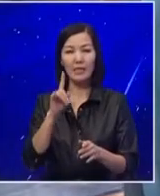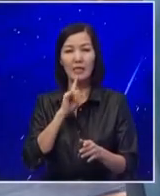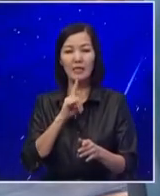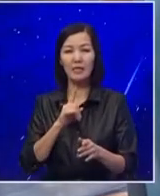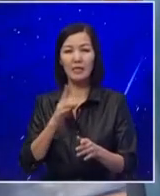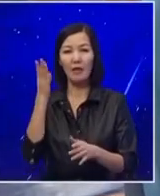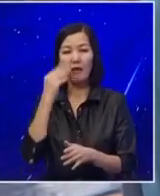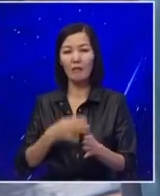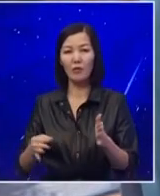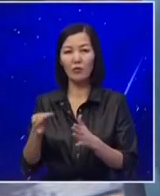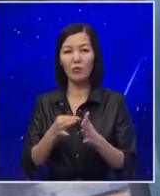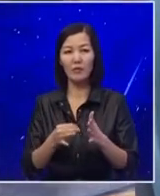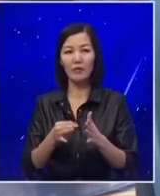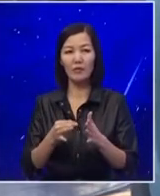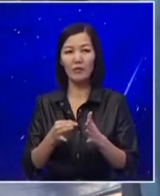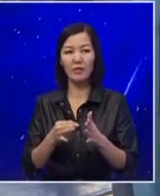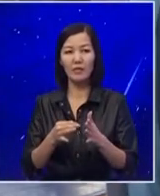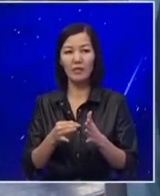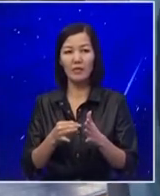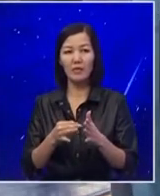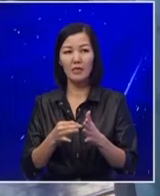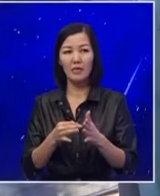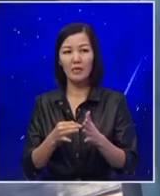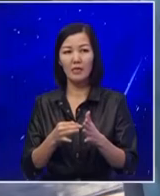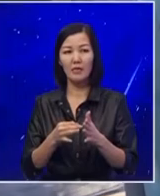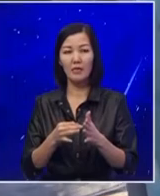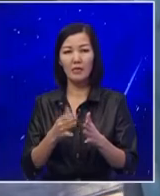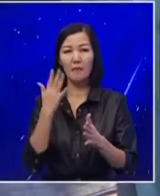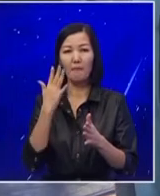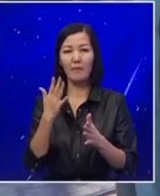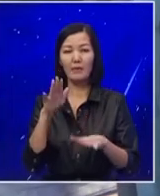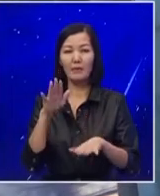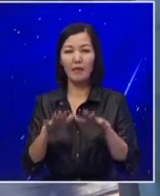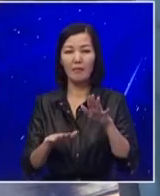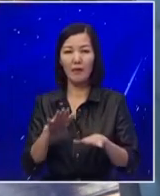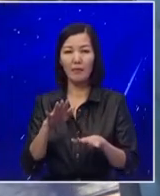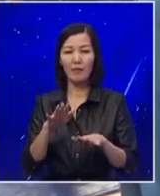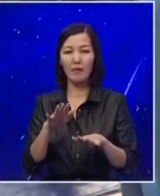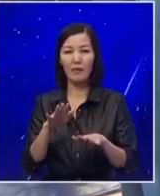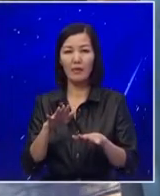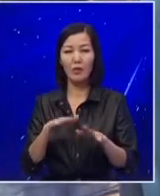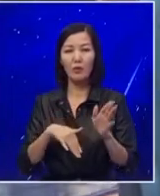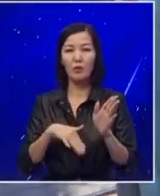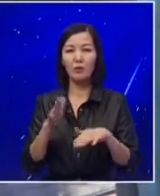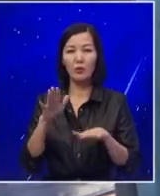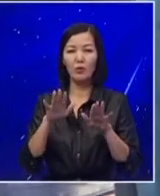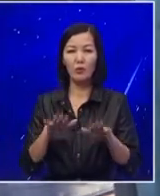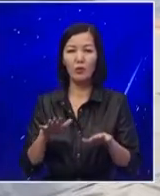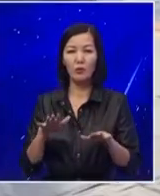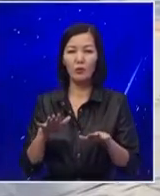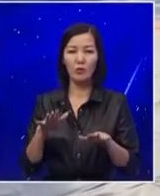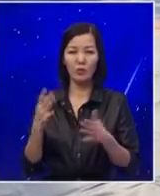облыс аралығында өтетін болғаннан кейін, Құдай қаласа бір 5 салмақ па деп мақсат қойып отырмыз